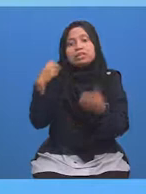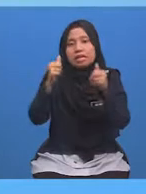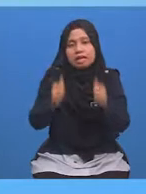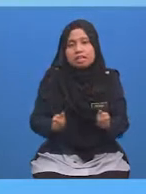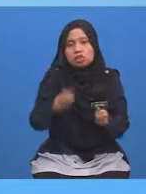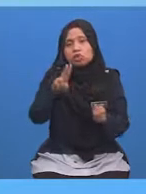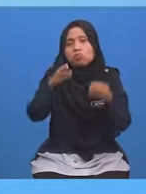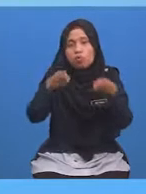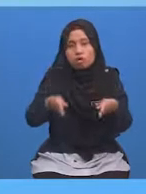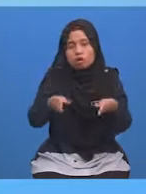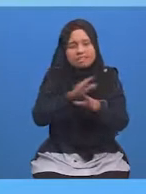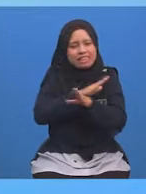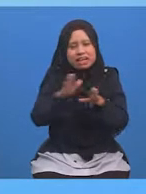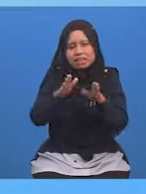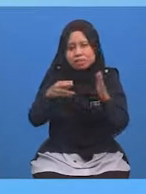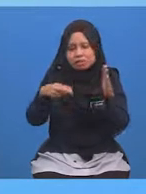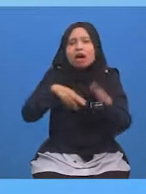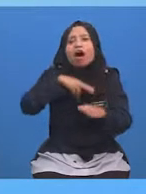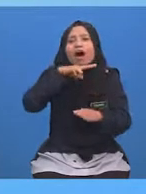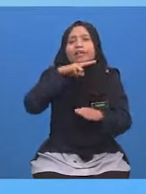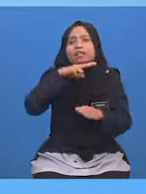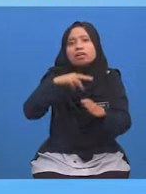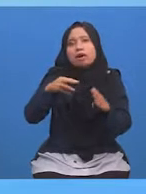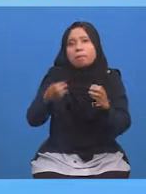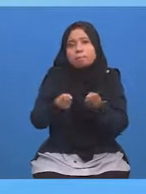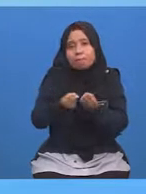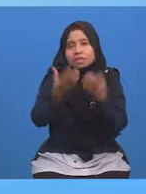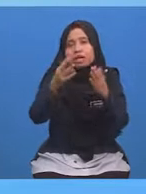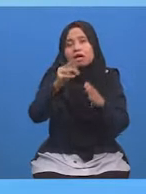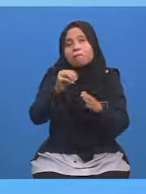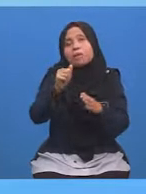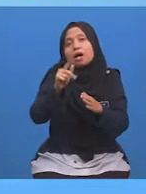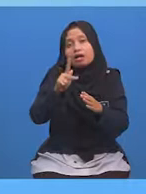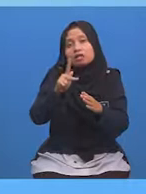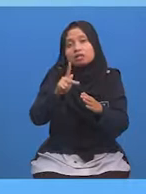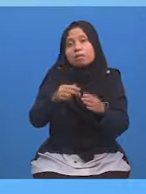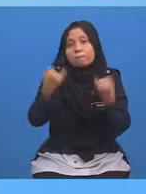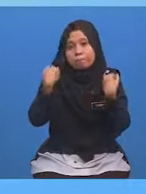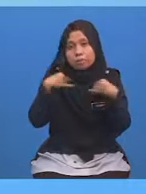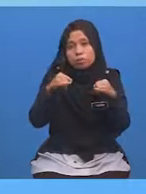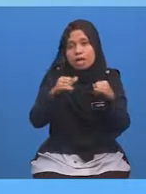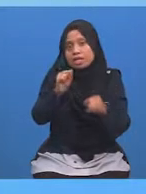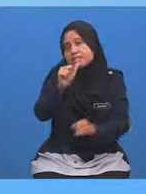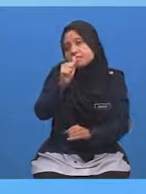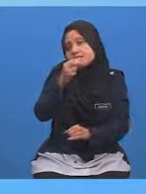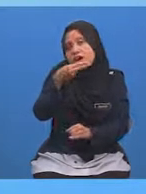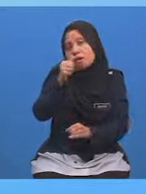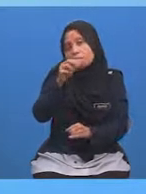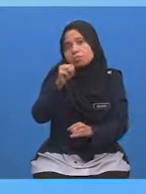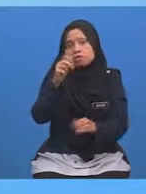tiada had maksimum melalui penjualan saham kepada orang